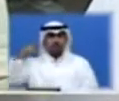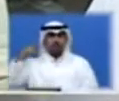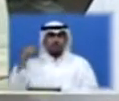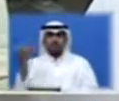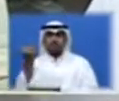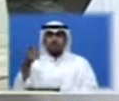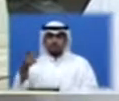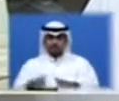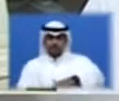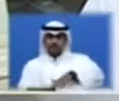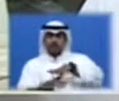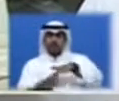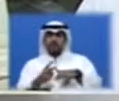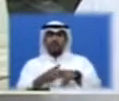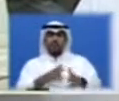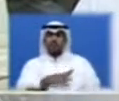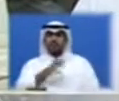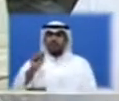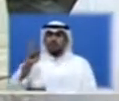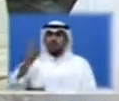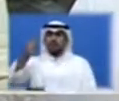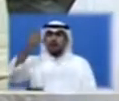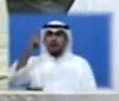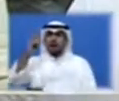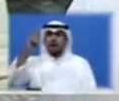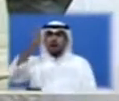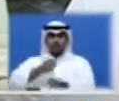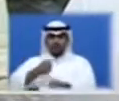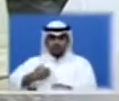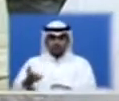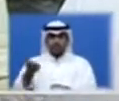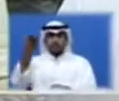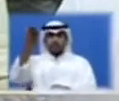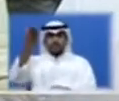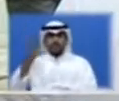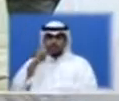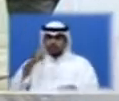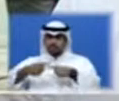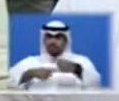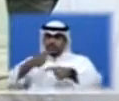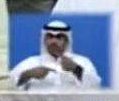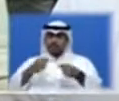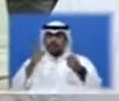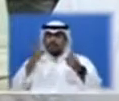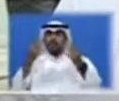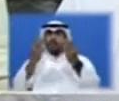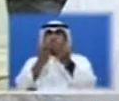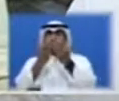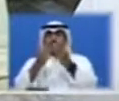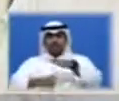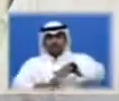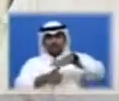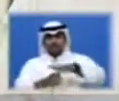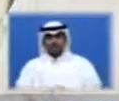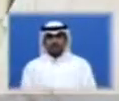ورعاه، اللي طبعا نتمنى له إن شاء الله طولة العمر وأيضا أن يستمر في قيادته إلى دولة الكويت